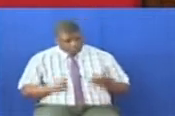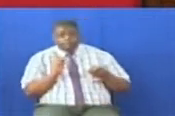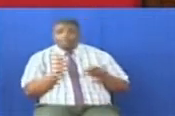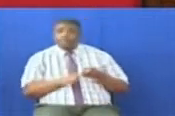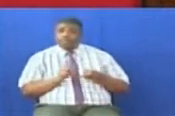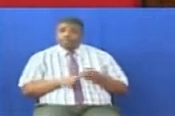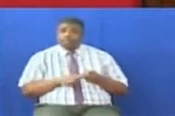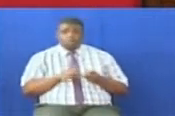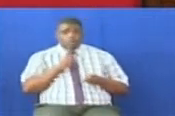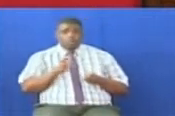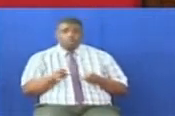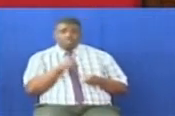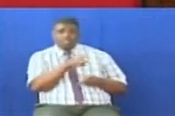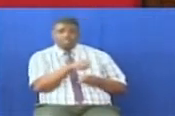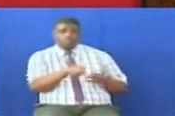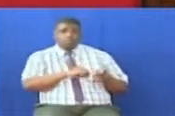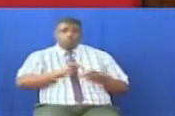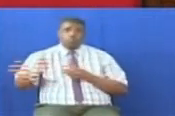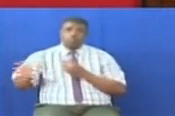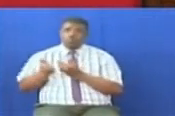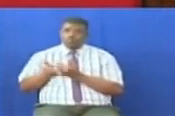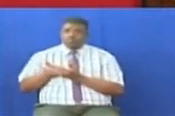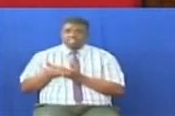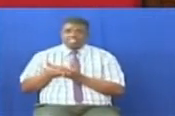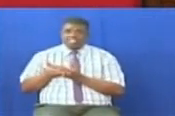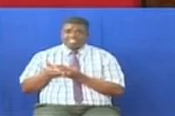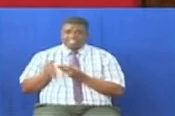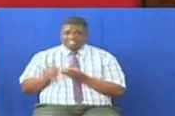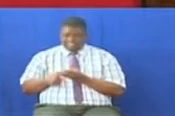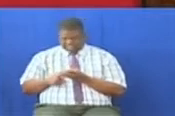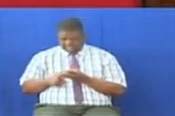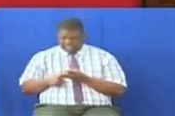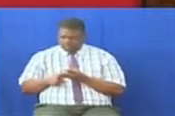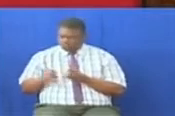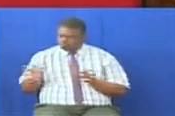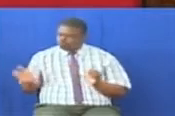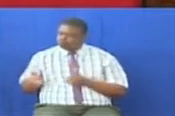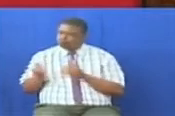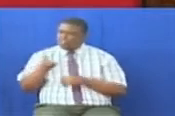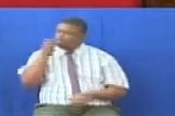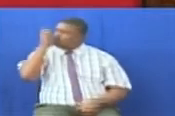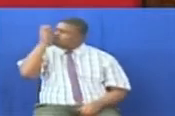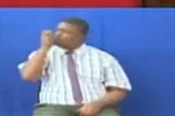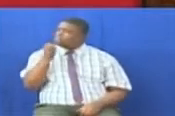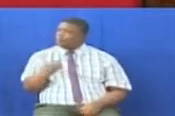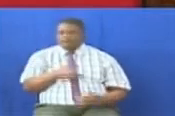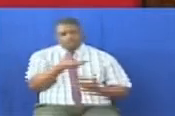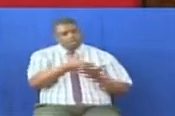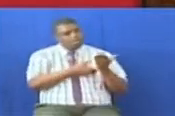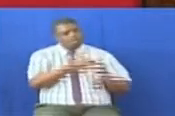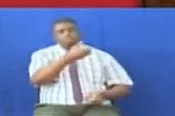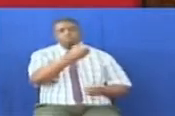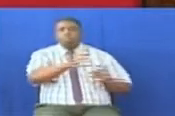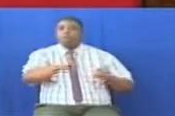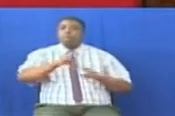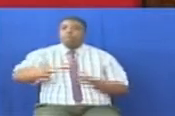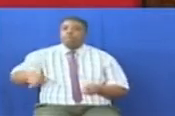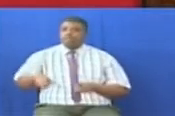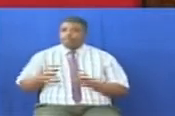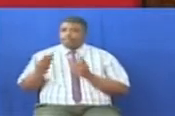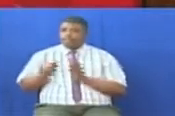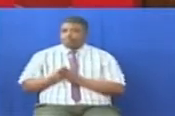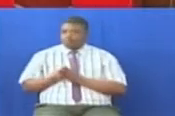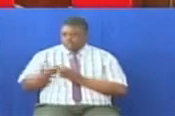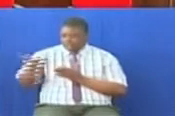inapelekea hoja hizo kwa zinajirudia rudia, Mheshimiwa na Spika, ni utunzaji mbaya wa nyaraka mbalimbali zikiwemo nyaraka za